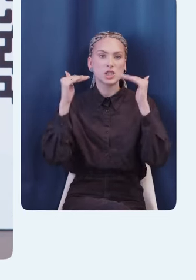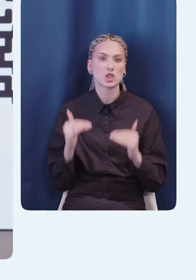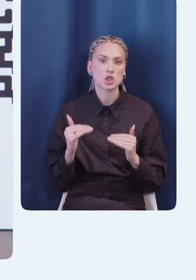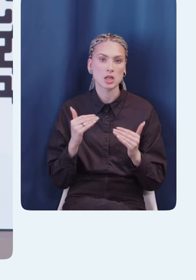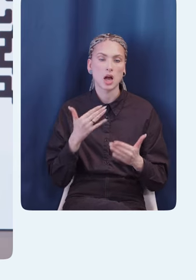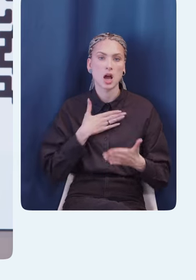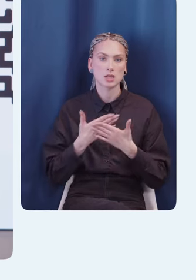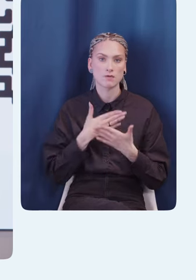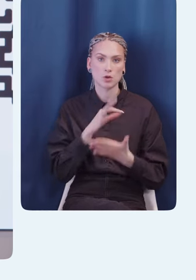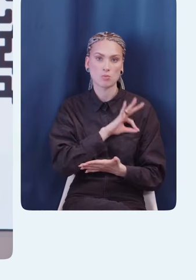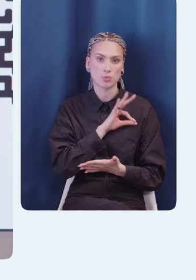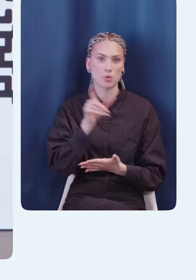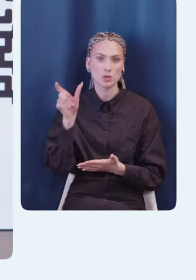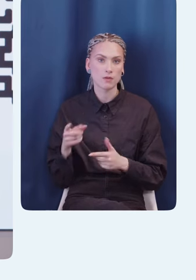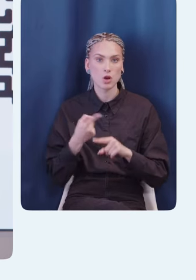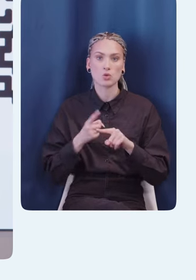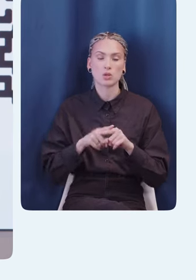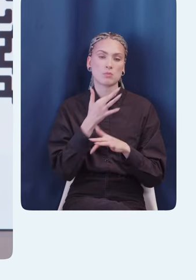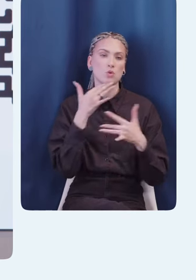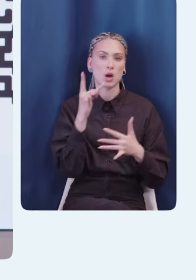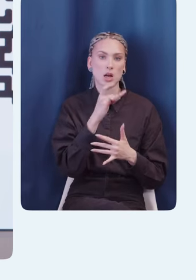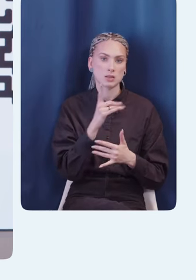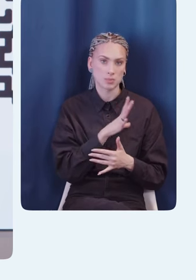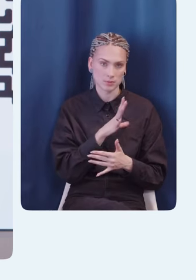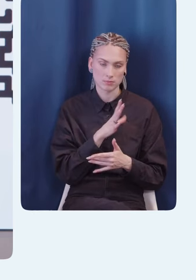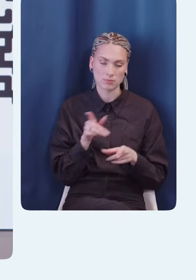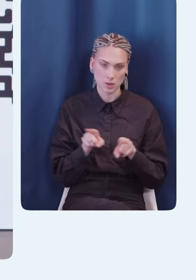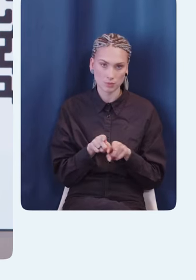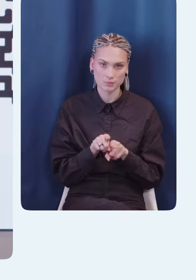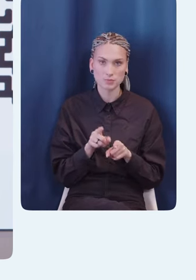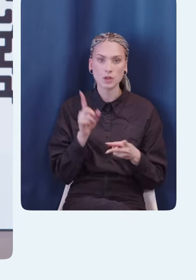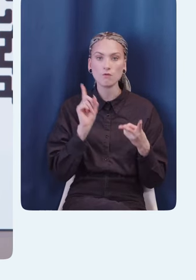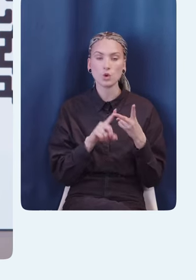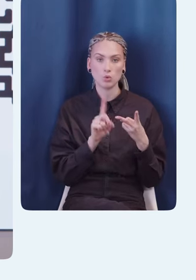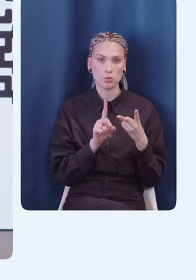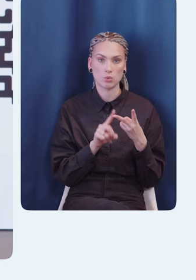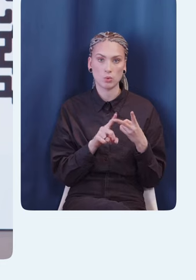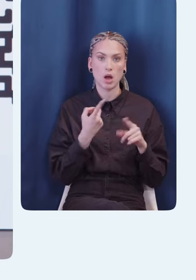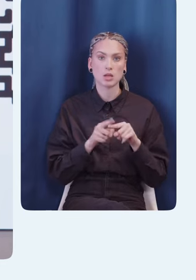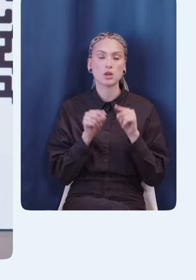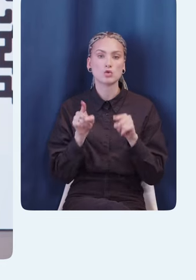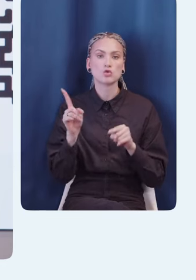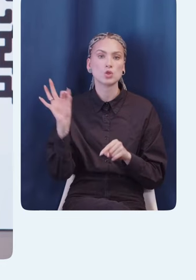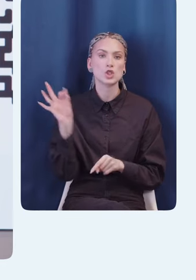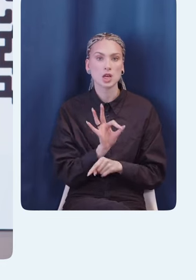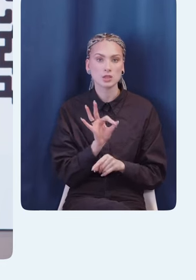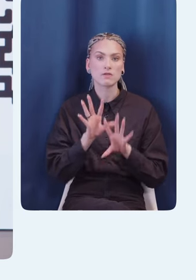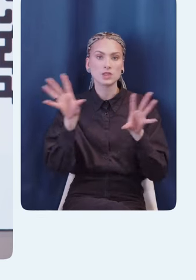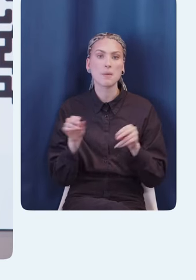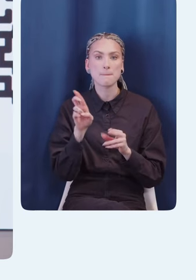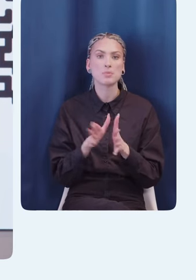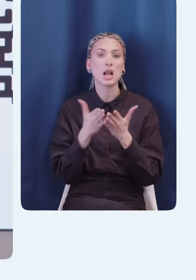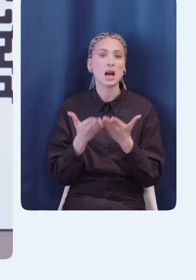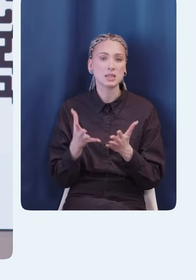показатели активности пользователя. Мы это уже не раз проходили. Вот. А второе — это то, что зачастую все эти библиотеки,